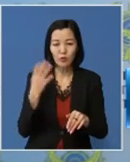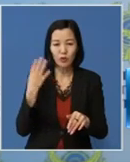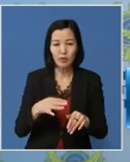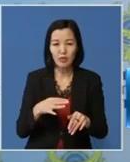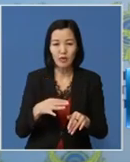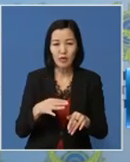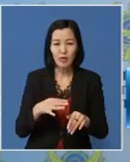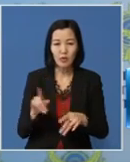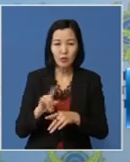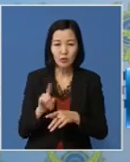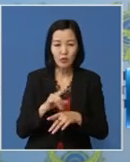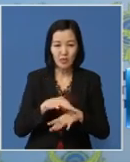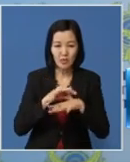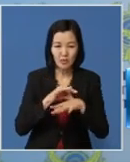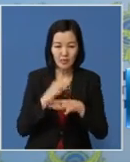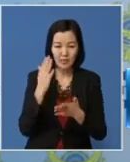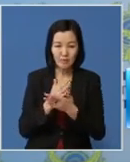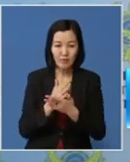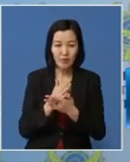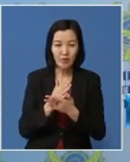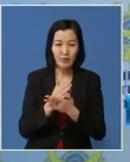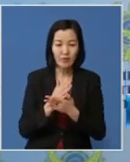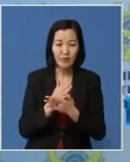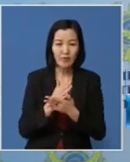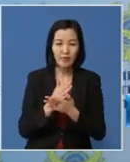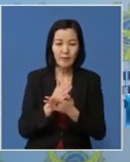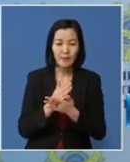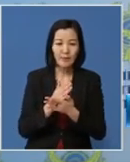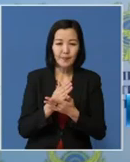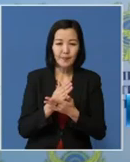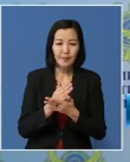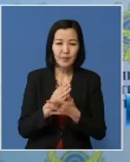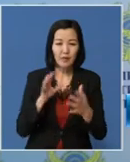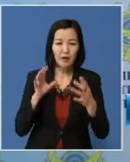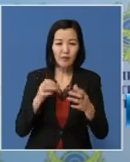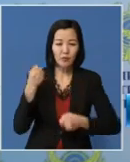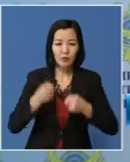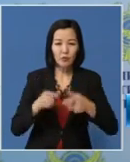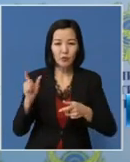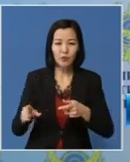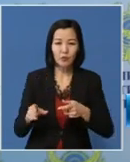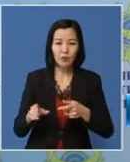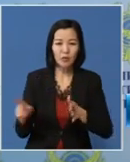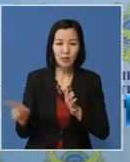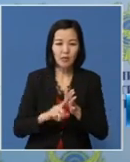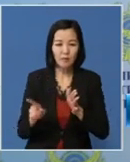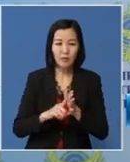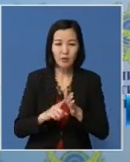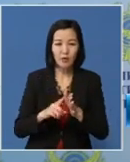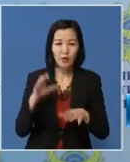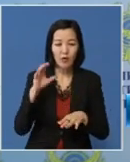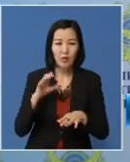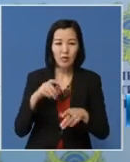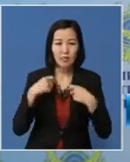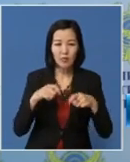3440 су тышқаны, яғни андатордың терісі айқын анықталды. Автобус жүргізушінің оны тасымалдауға, ұстауға немесе